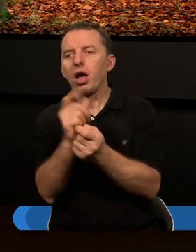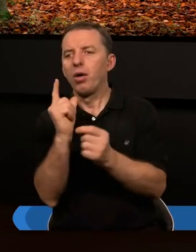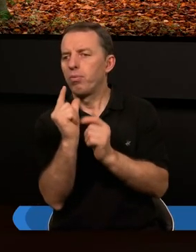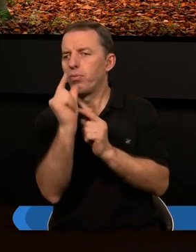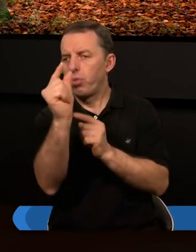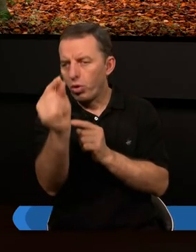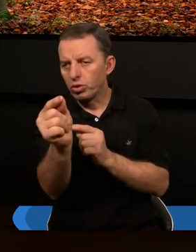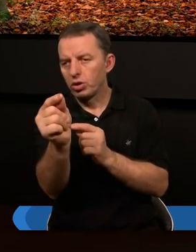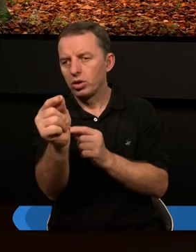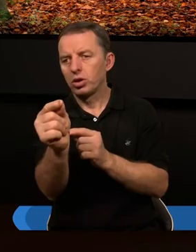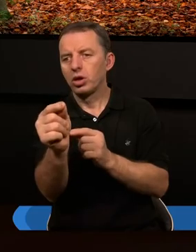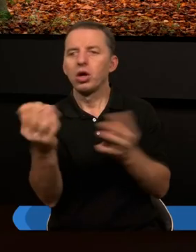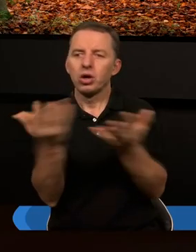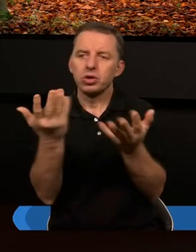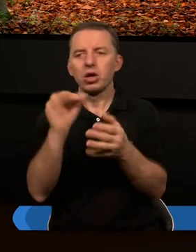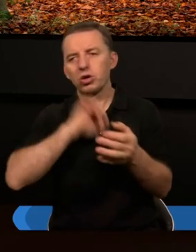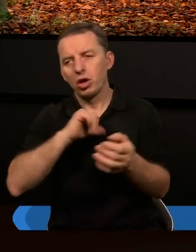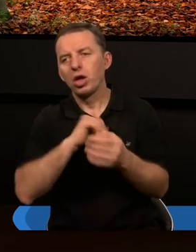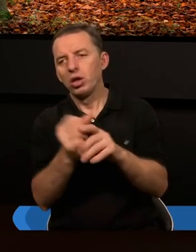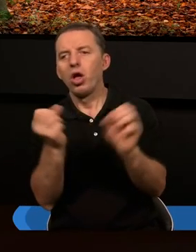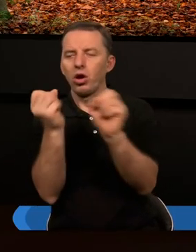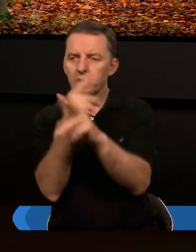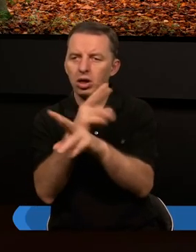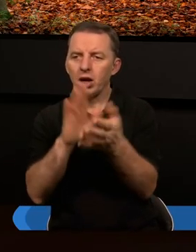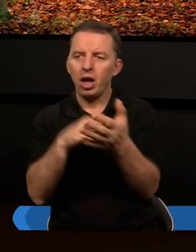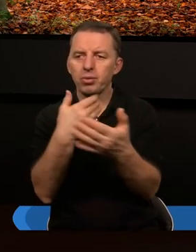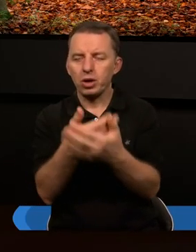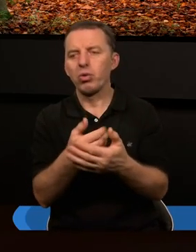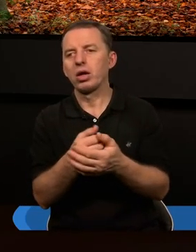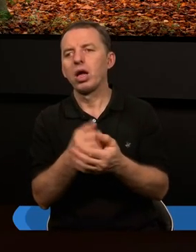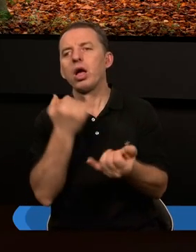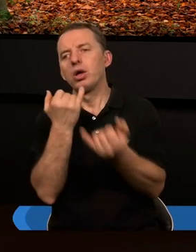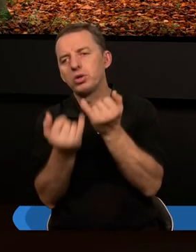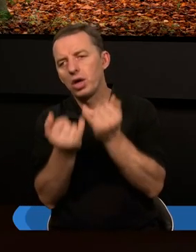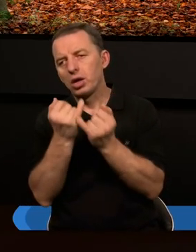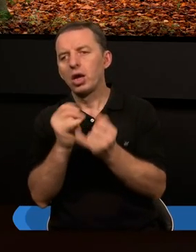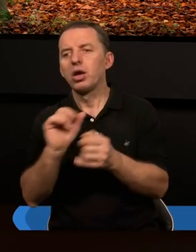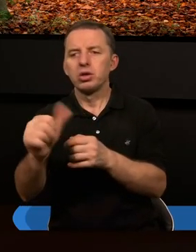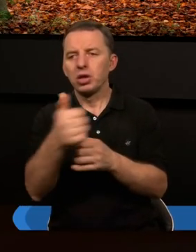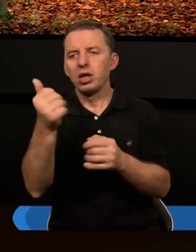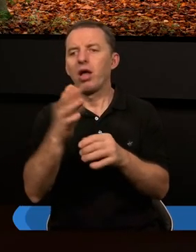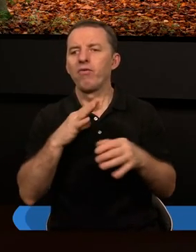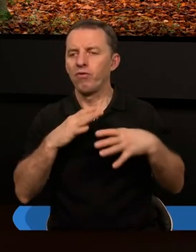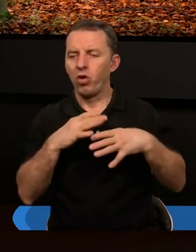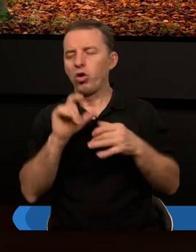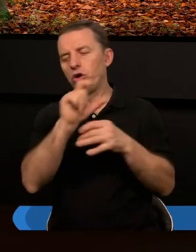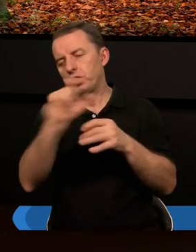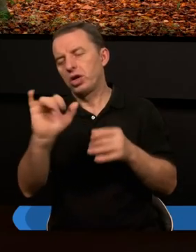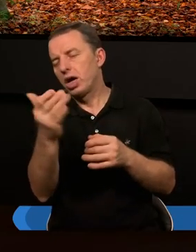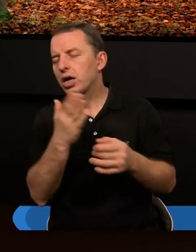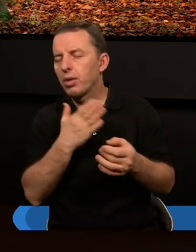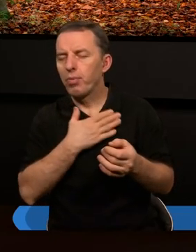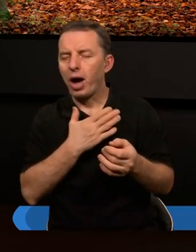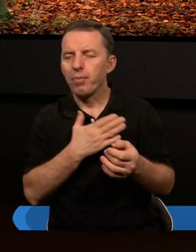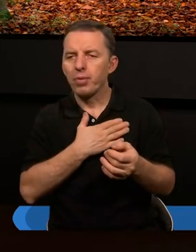pójść i gdzieś sobie, nie wiem, do kina na przykład, ale jeżeli jest to jedyny wolny czas, jaki mamy